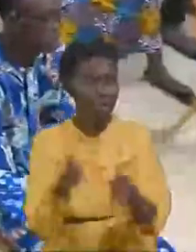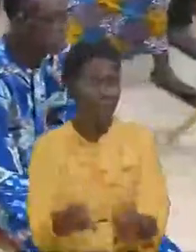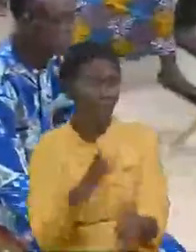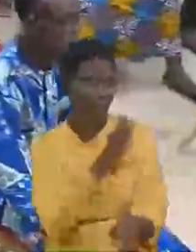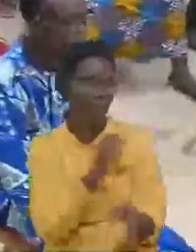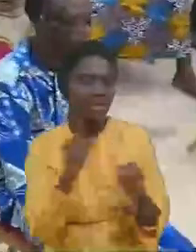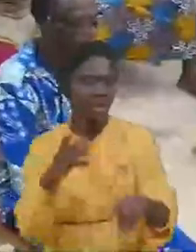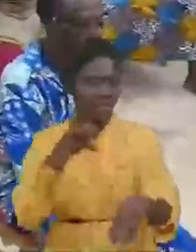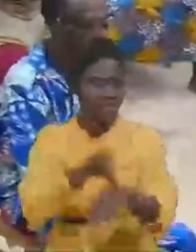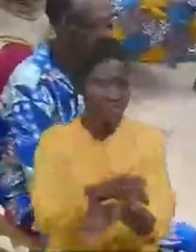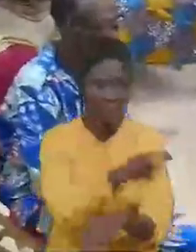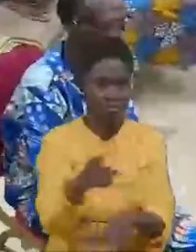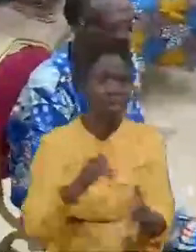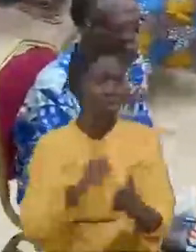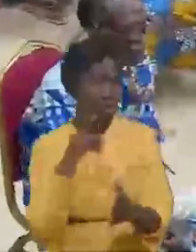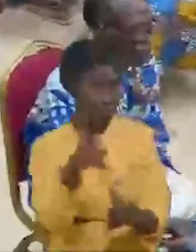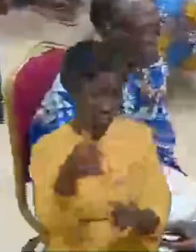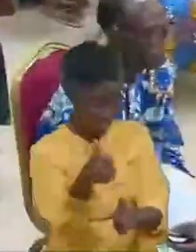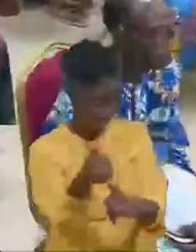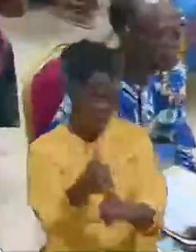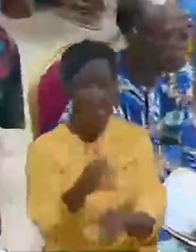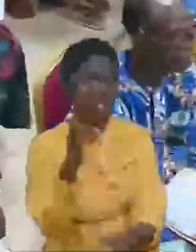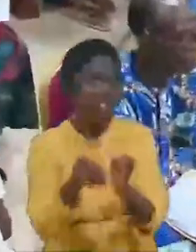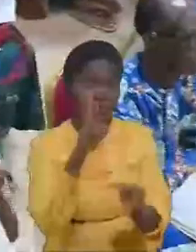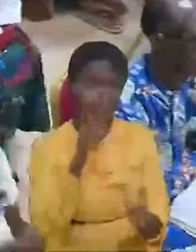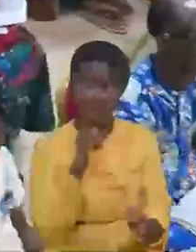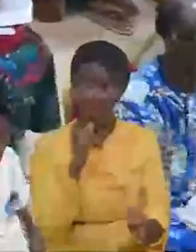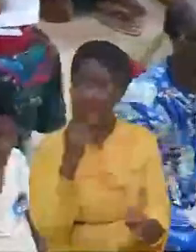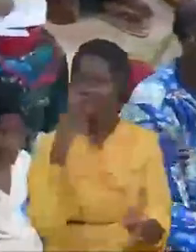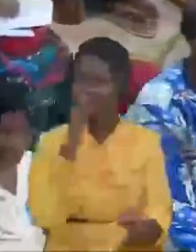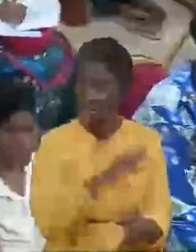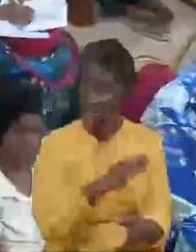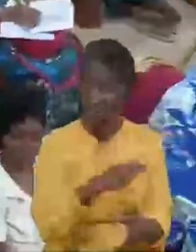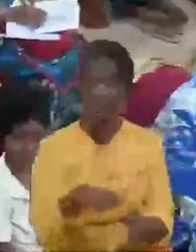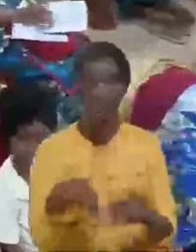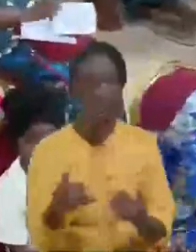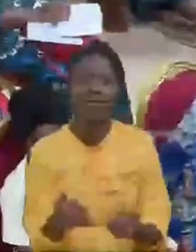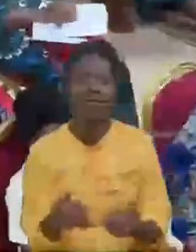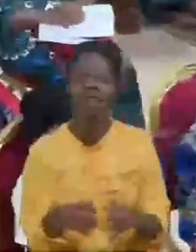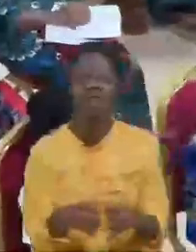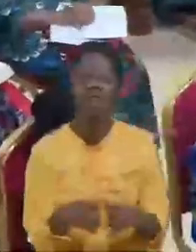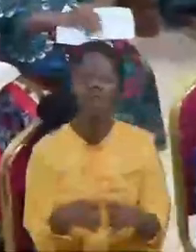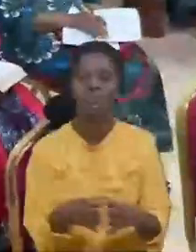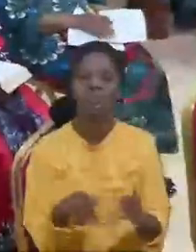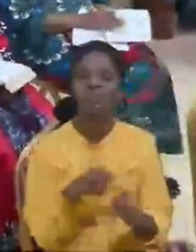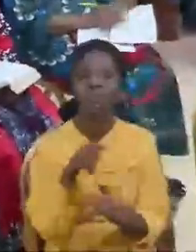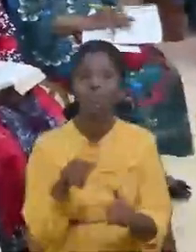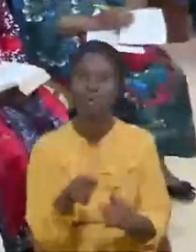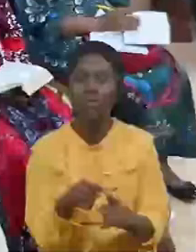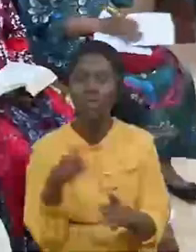personne. Et personne ne peut te forcer si toi-même tu n'es pas mauvais. Vous voyez, lorsque le